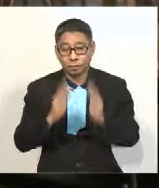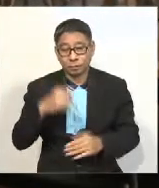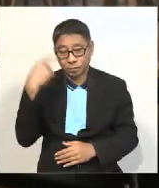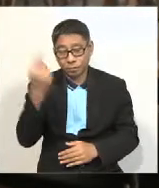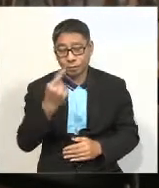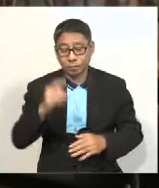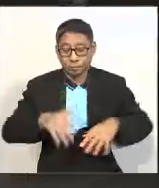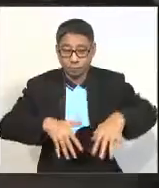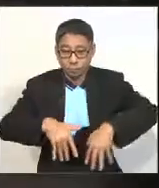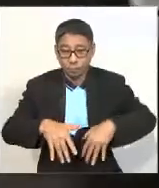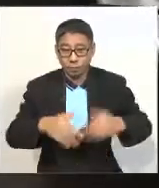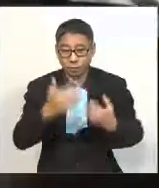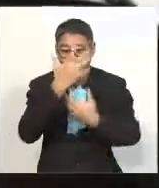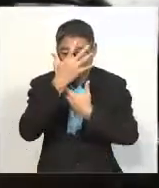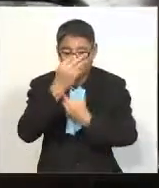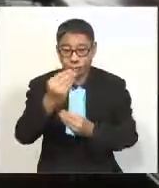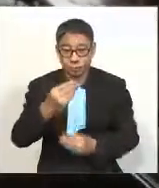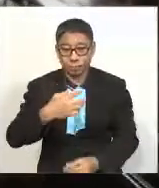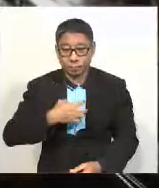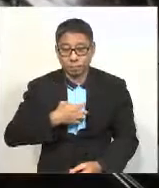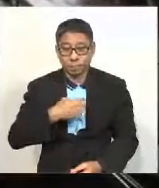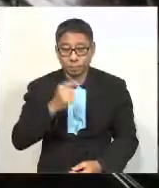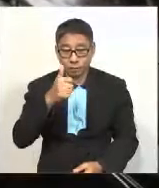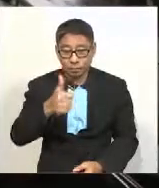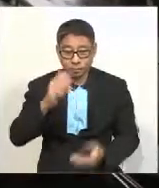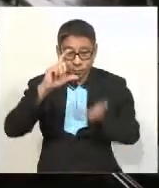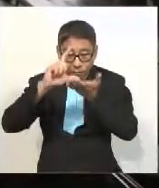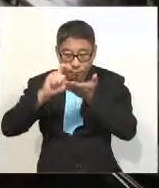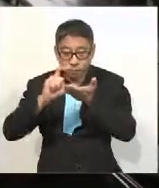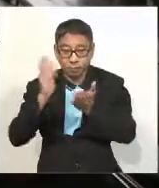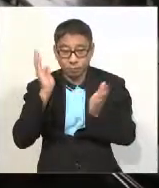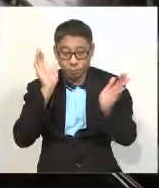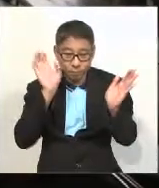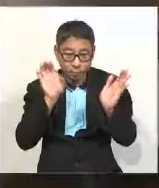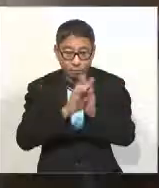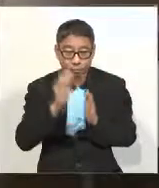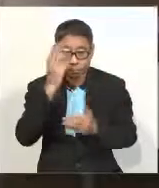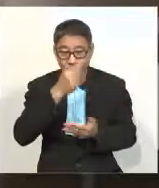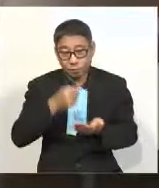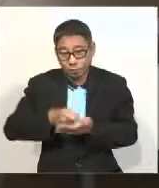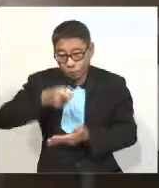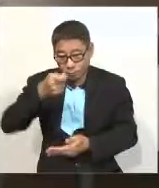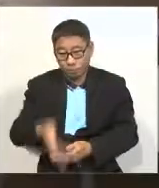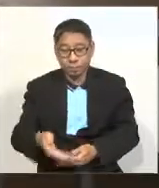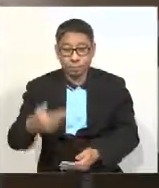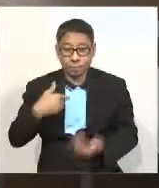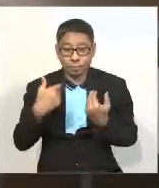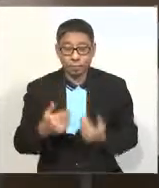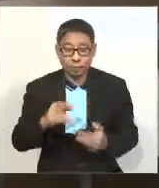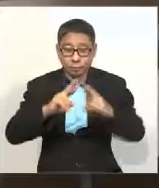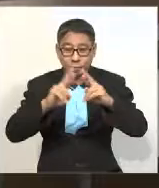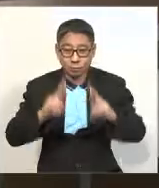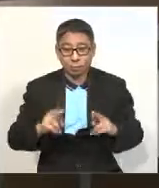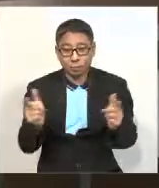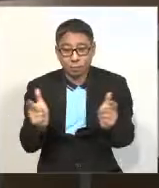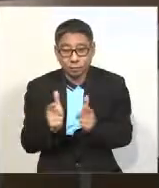ที่ยวแล้วก็ประชาชนที่ต้องการที่จะได้ภาพแล้วก็มุมมองที่สวยงามก็ยอมที่จะเสียค่าใช้จ่ายในจุดนี้แต่ถ้าเป็นร้าน